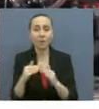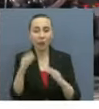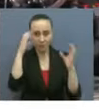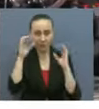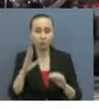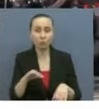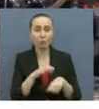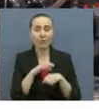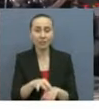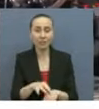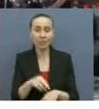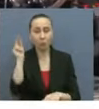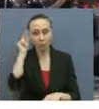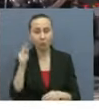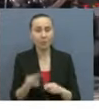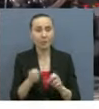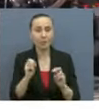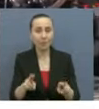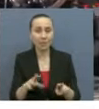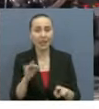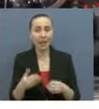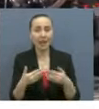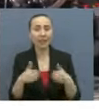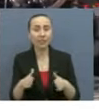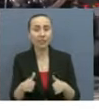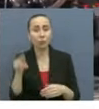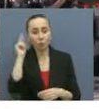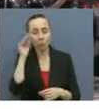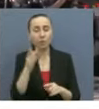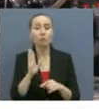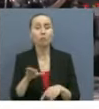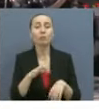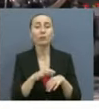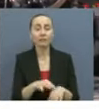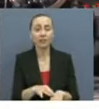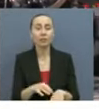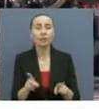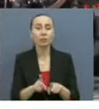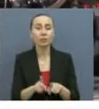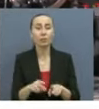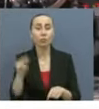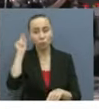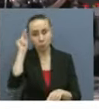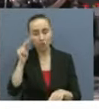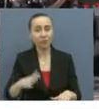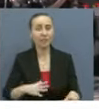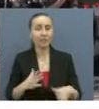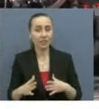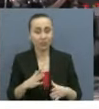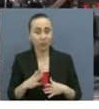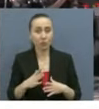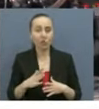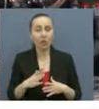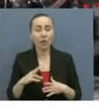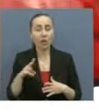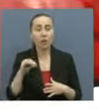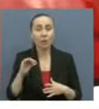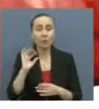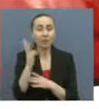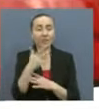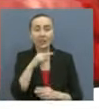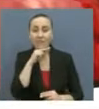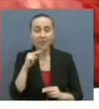проводиться уроки безопасности и открытые уроки. Также будут проводиться учебные тренировки по сигналу «Внимание